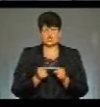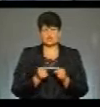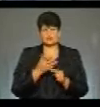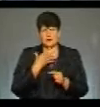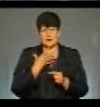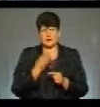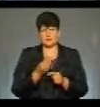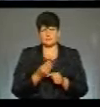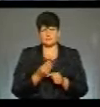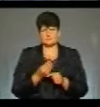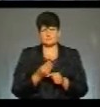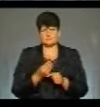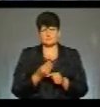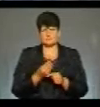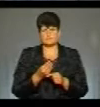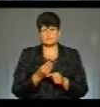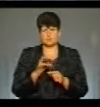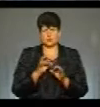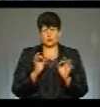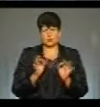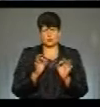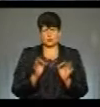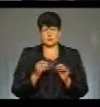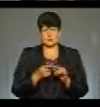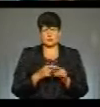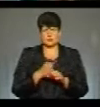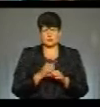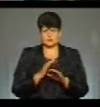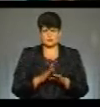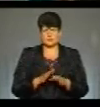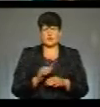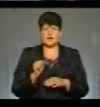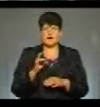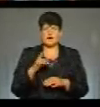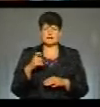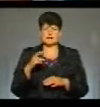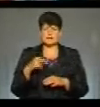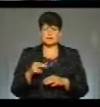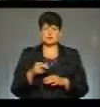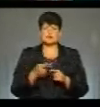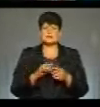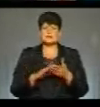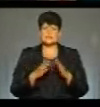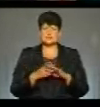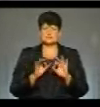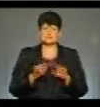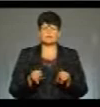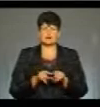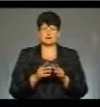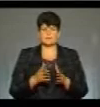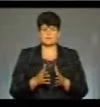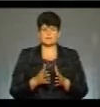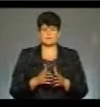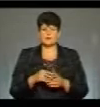гарно, красиво. Ну, нічого, я думаю, що допрацюємо. Архітектор Данило Чепіль ситуацію прокоментував так.